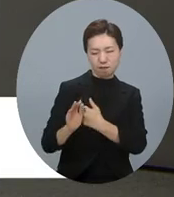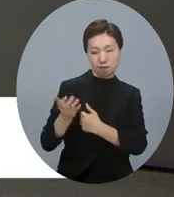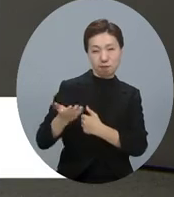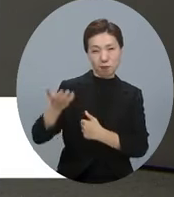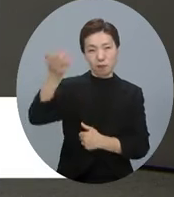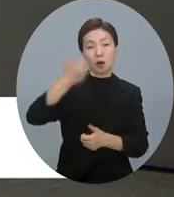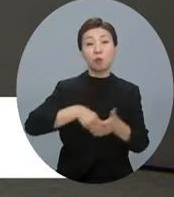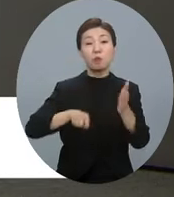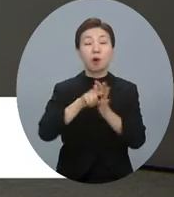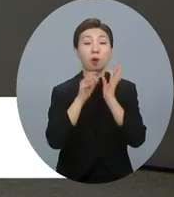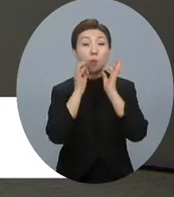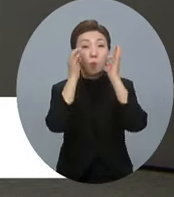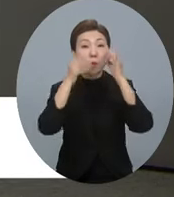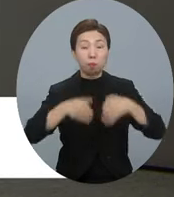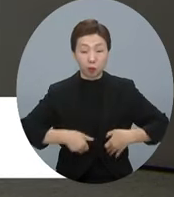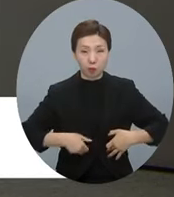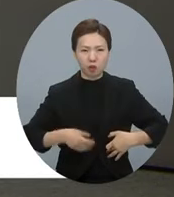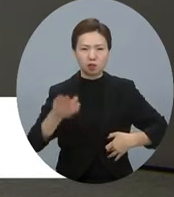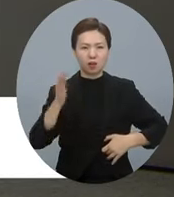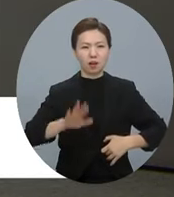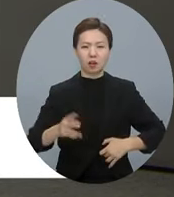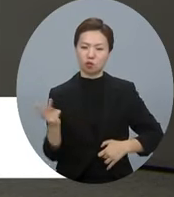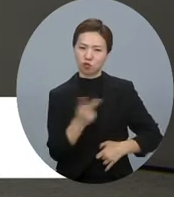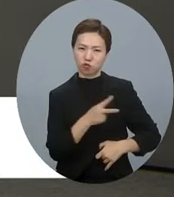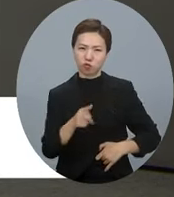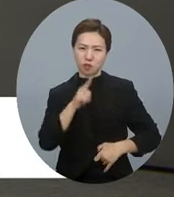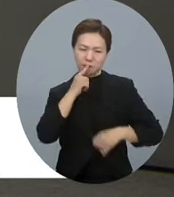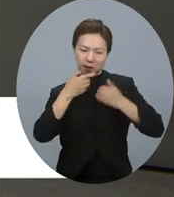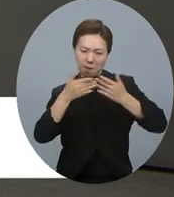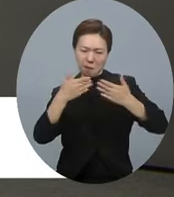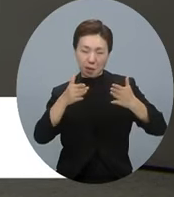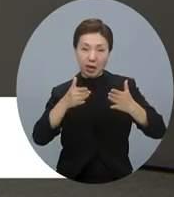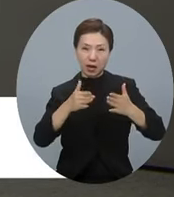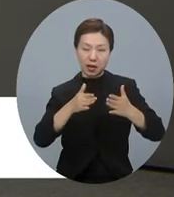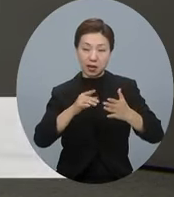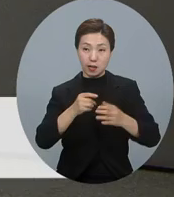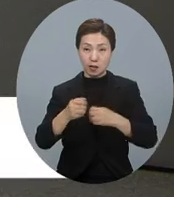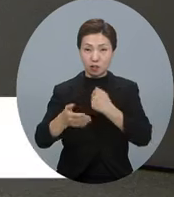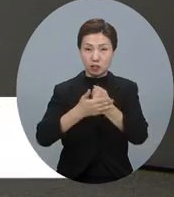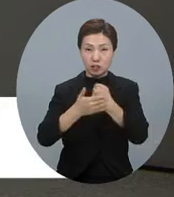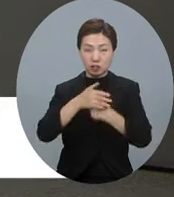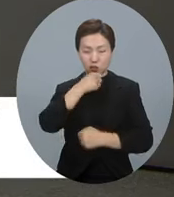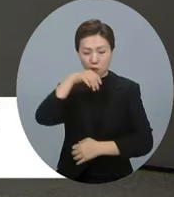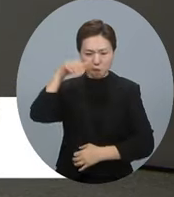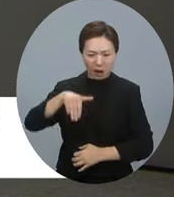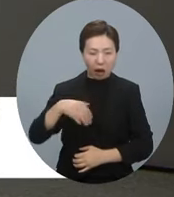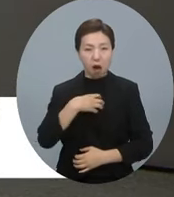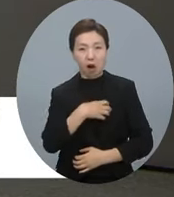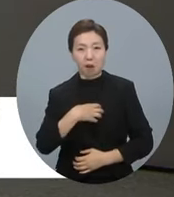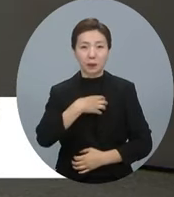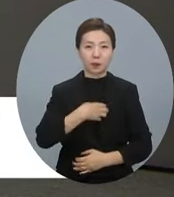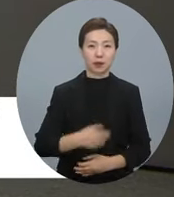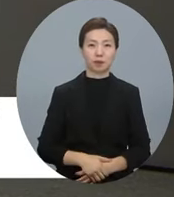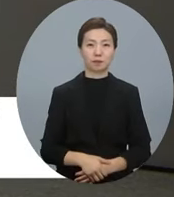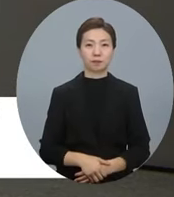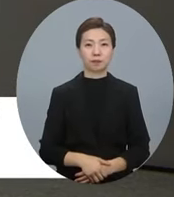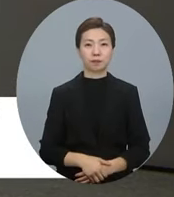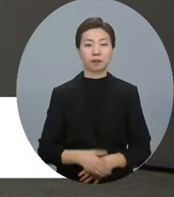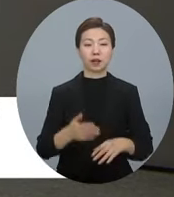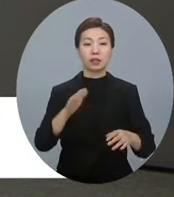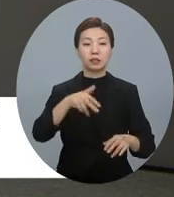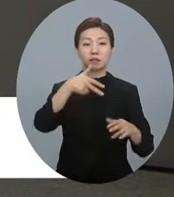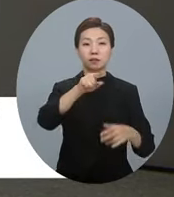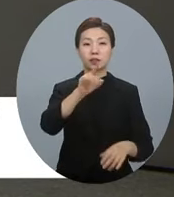이런 가운데 이제 막말 논란 때문에 양당 모두 굉장히 조심하는 분위기가 있거든요 그런 가운데 지금 장예찬 전 최고